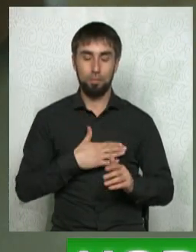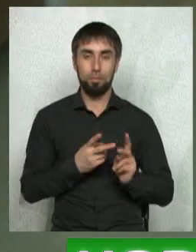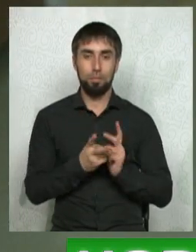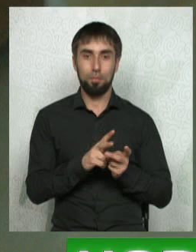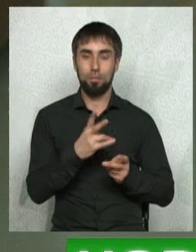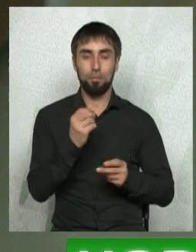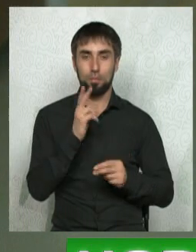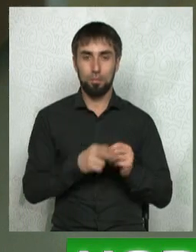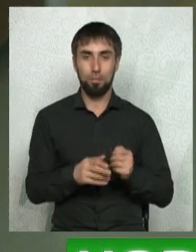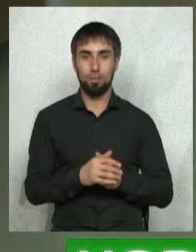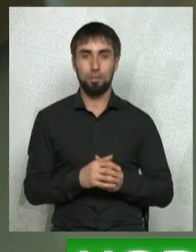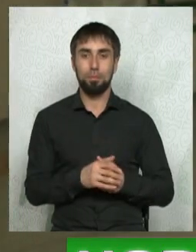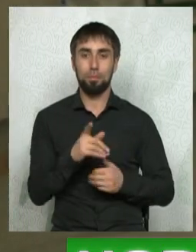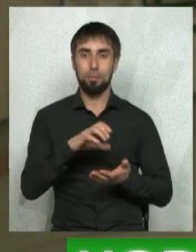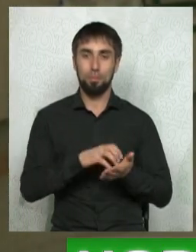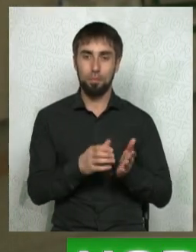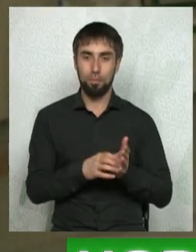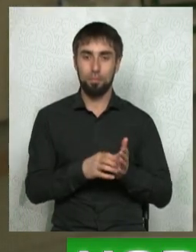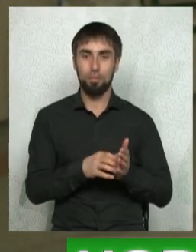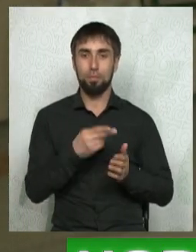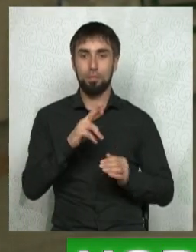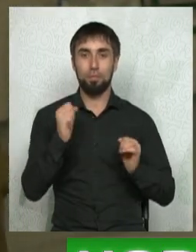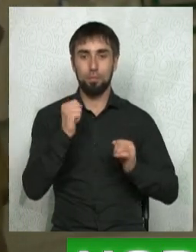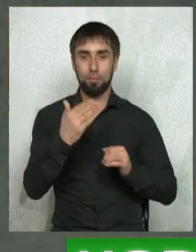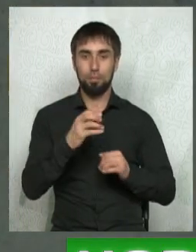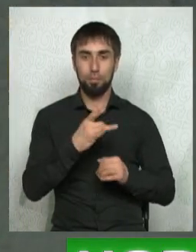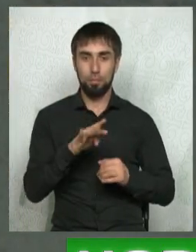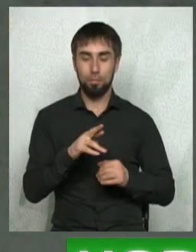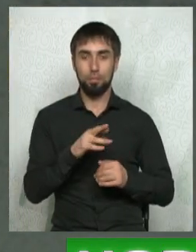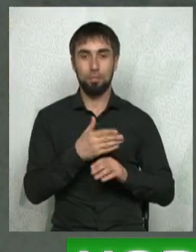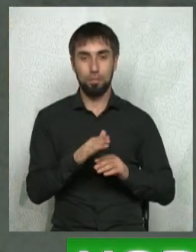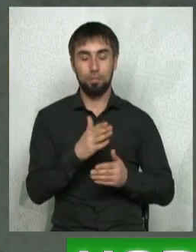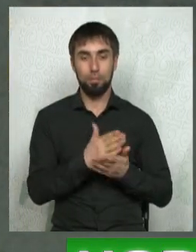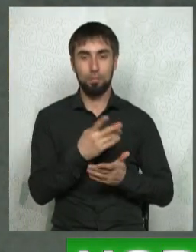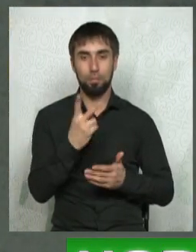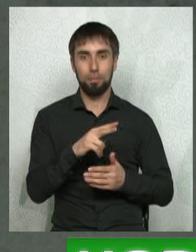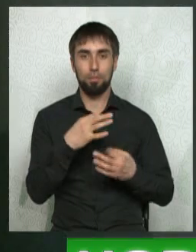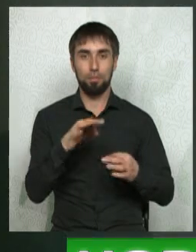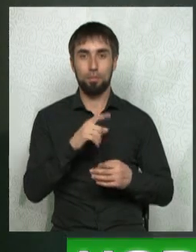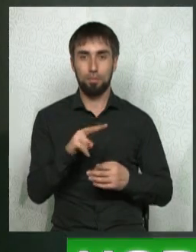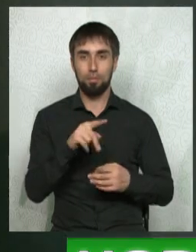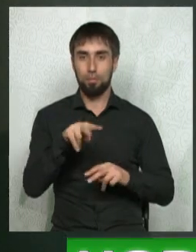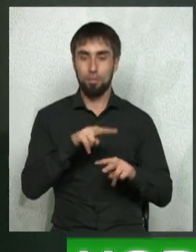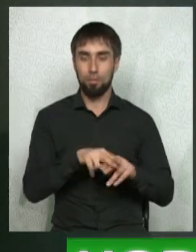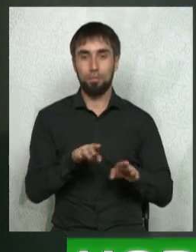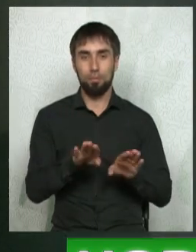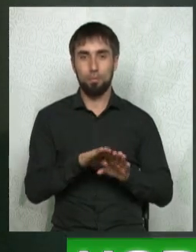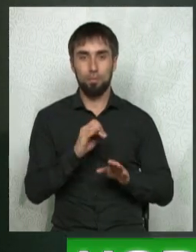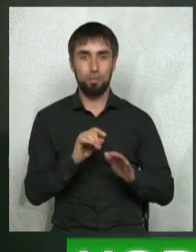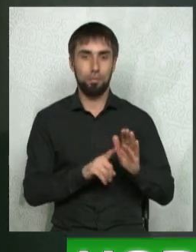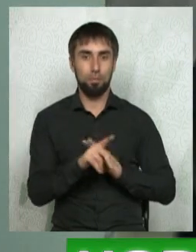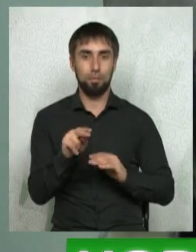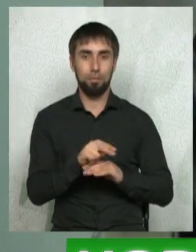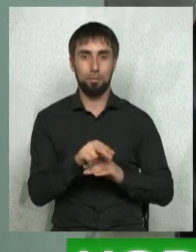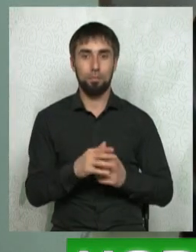на этом не заканчиваются. В помещении, отведенном под спортивные секции, есть еще 2 свободных зала. В них тоже уже начался